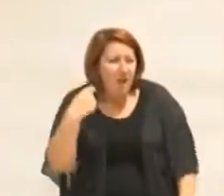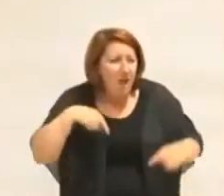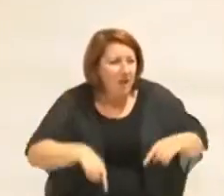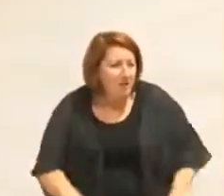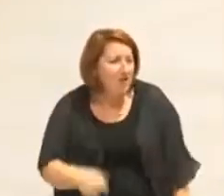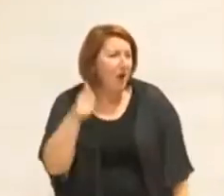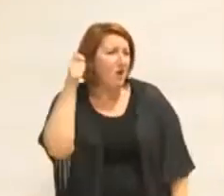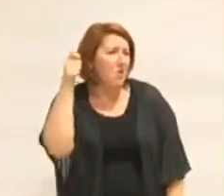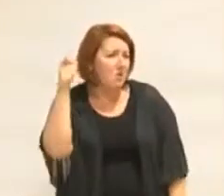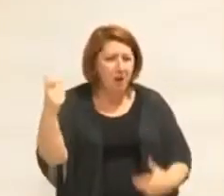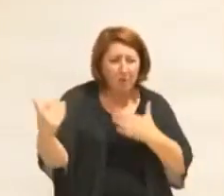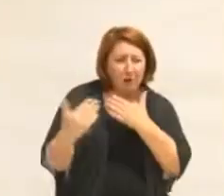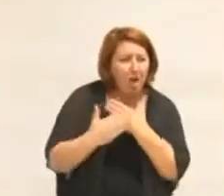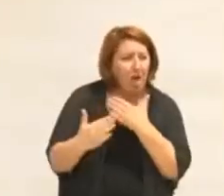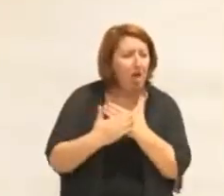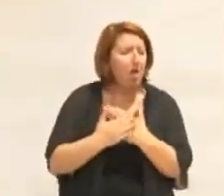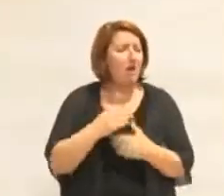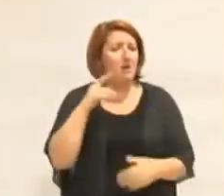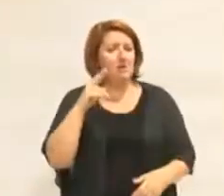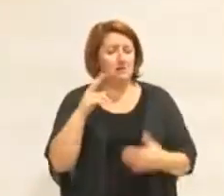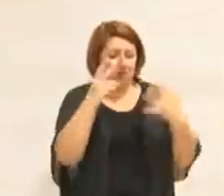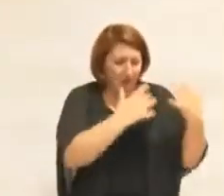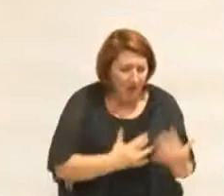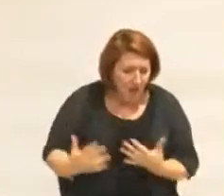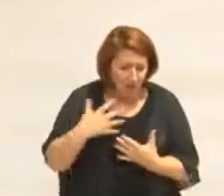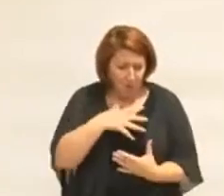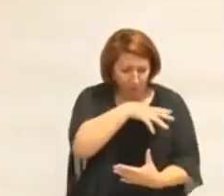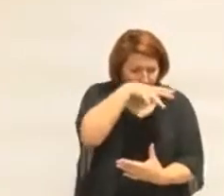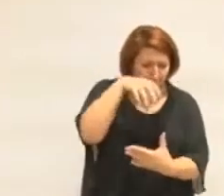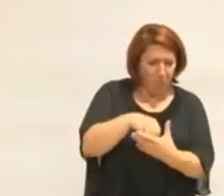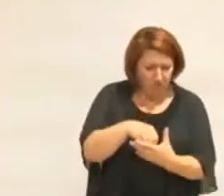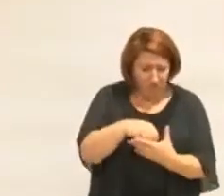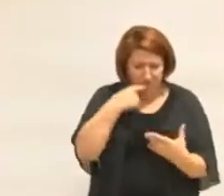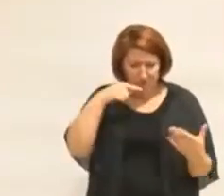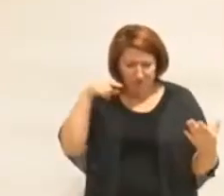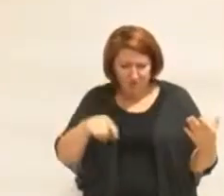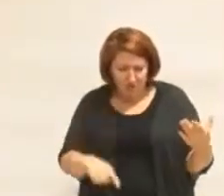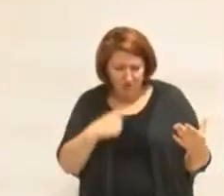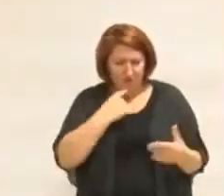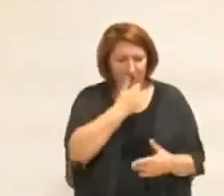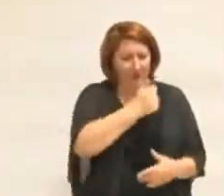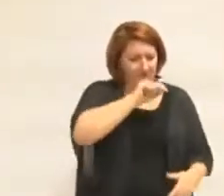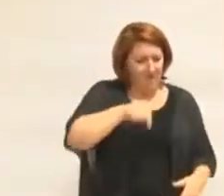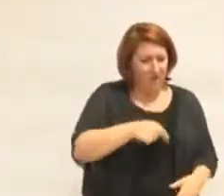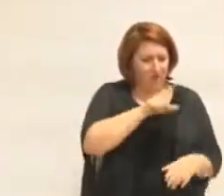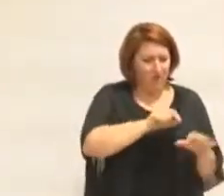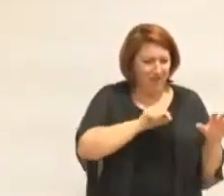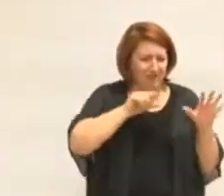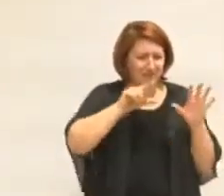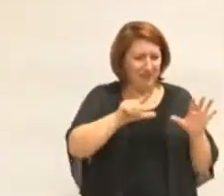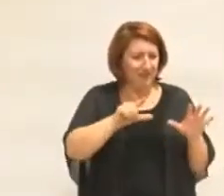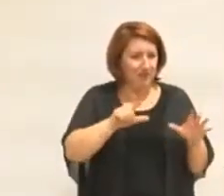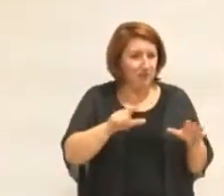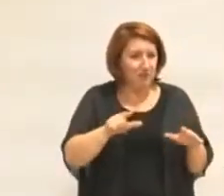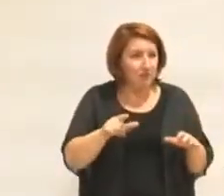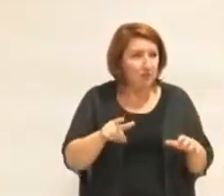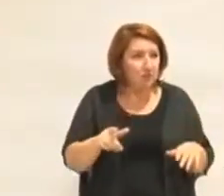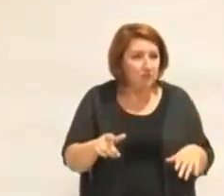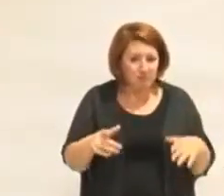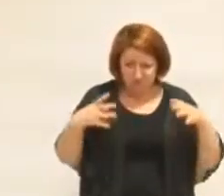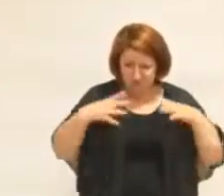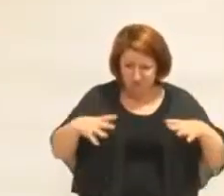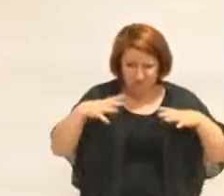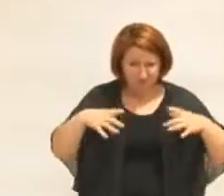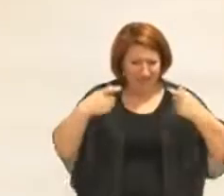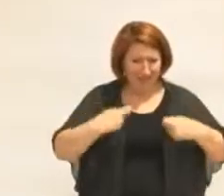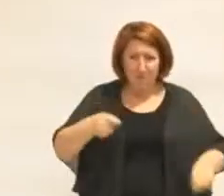intégrer dans nos calculs des dépenses dans le cadre des 1,27 qui ne seront pas de notre fait, mais du fait de l'État, et qui vont